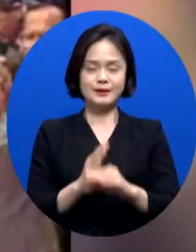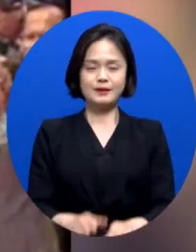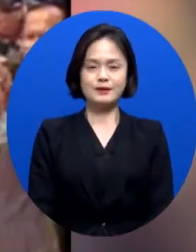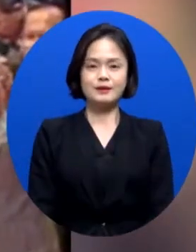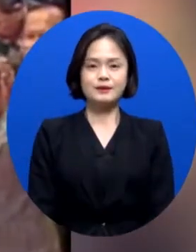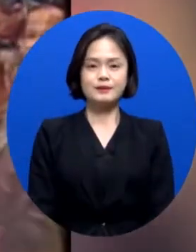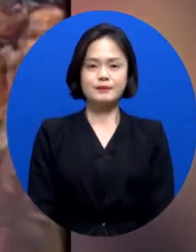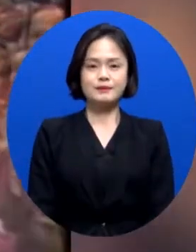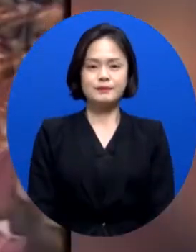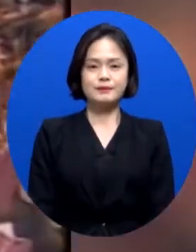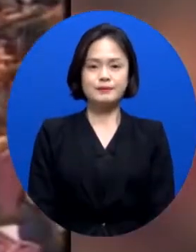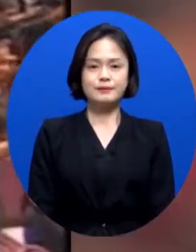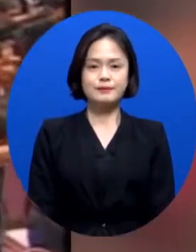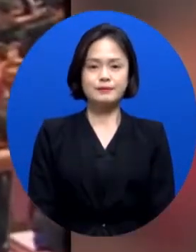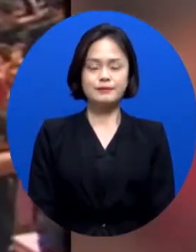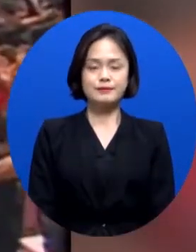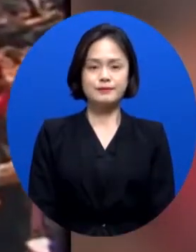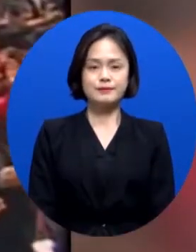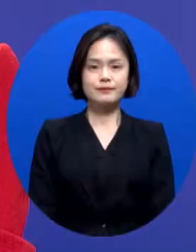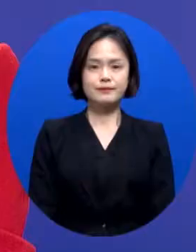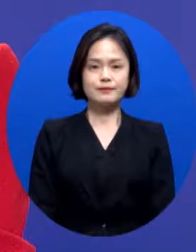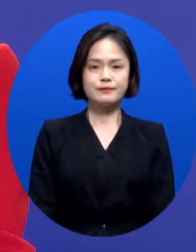뉴스 김인혜입니다.